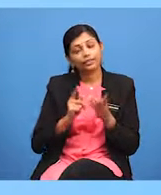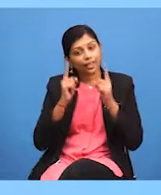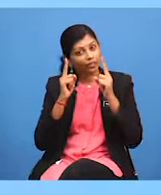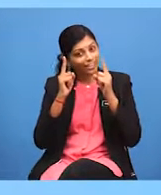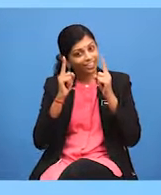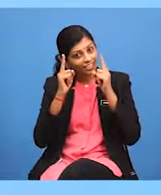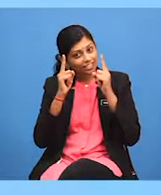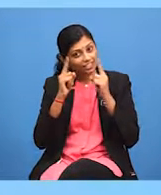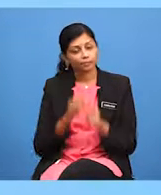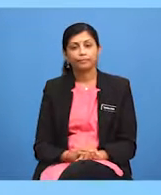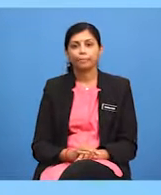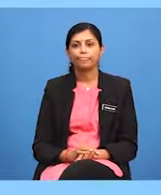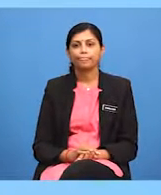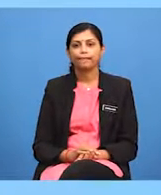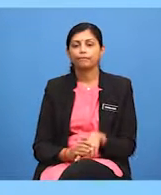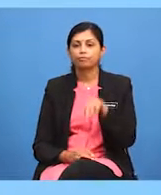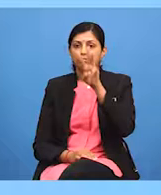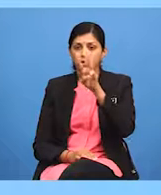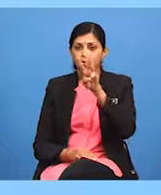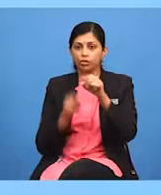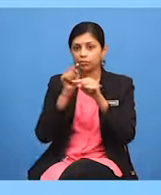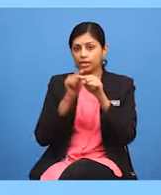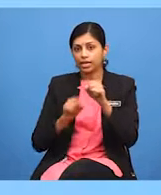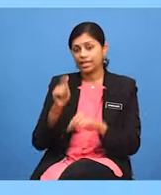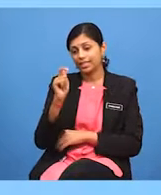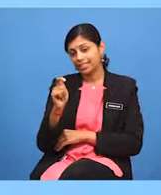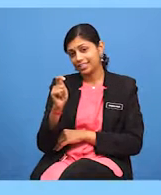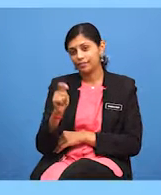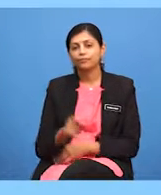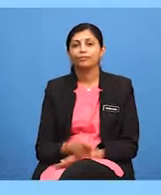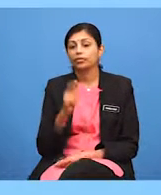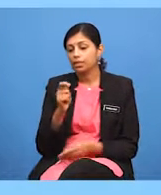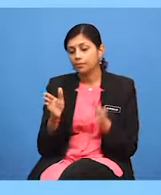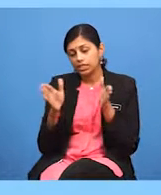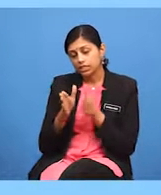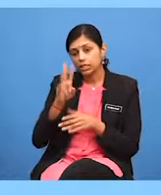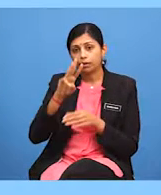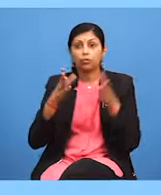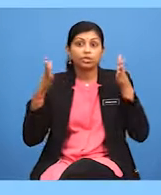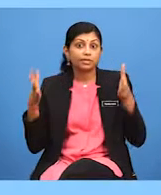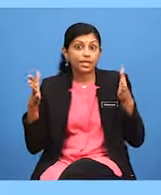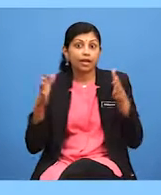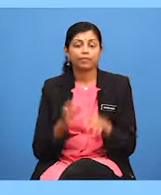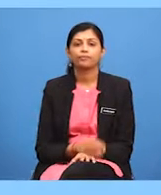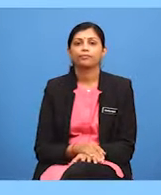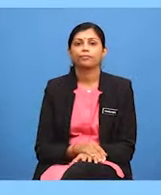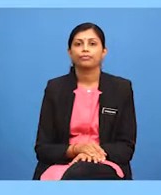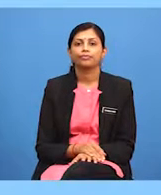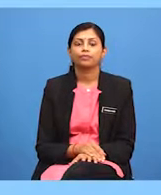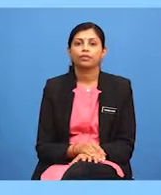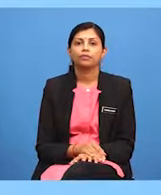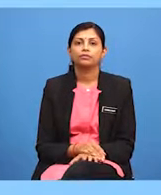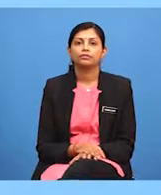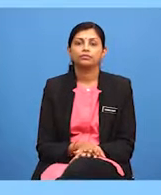kerja W dibahagikan dengan masa yang diambil untuk melakukan